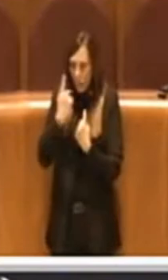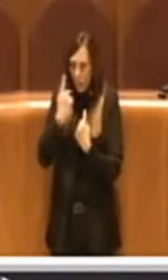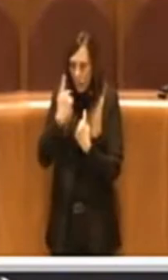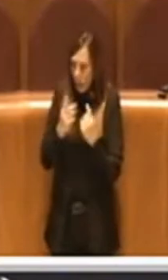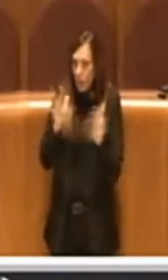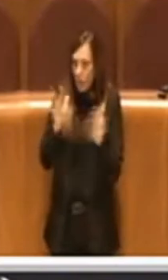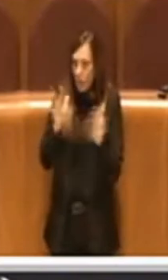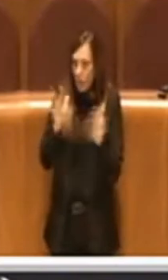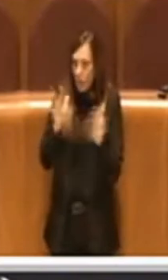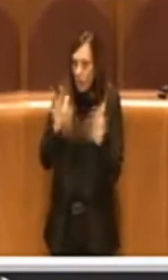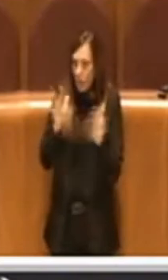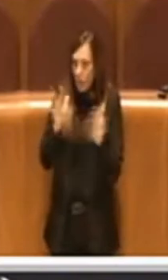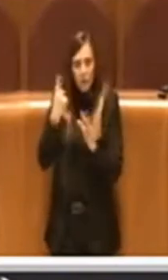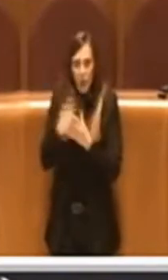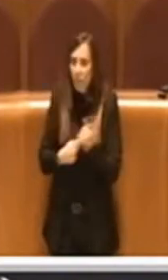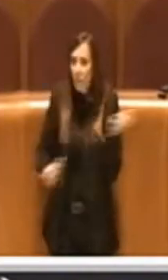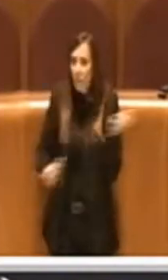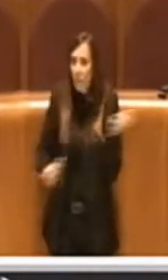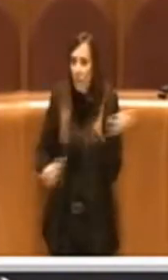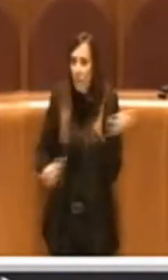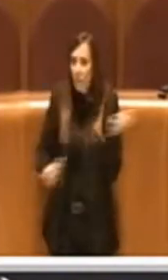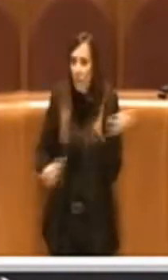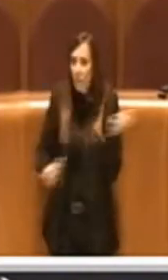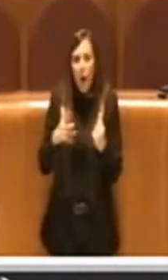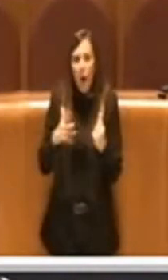sta per sfociare nel fallimento dell'azienda grazie presidente